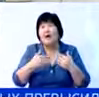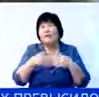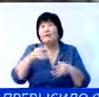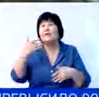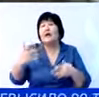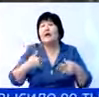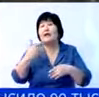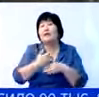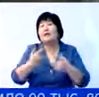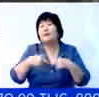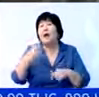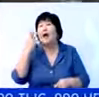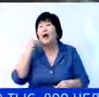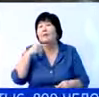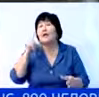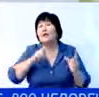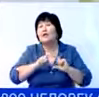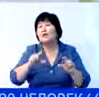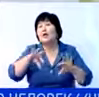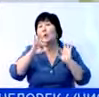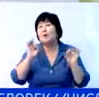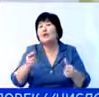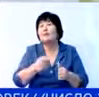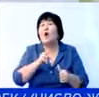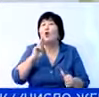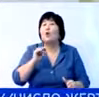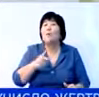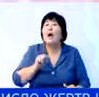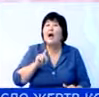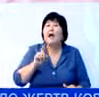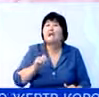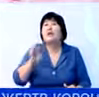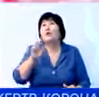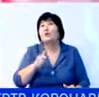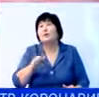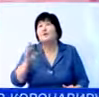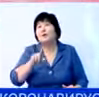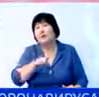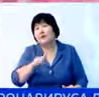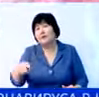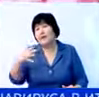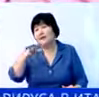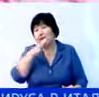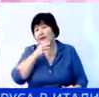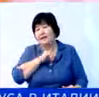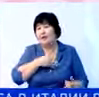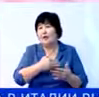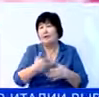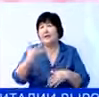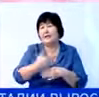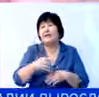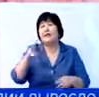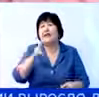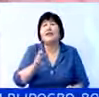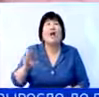театрального факультета алматинского института искусств имени курмангазы выгуле синби димова почти полвека отдала театру имени нарта я